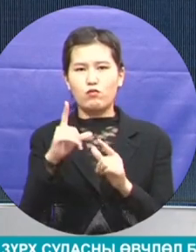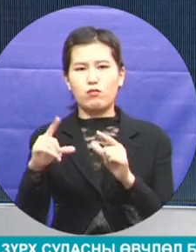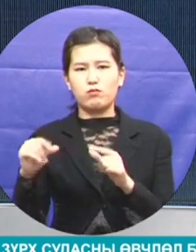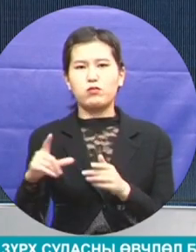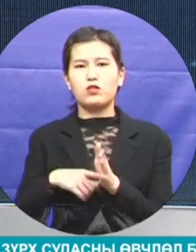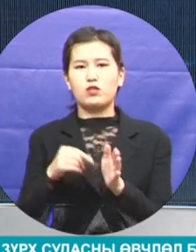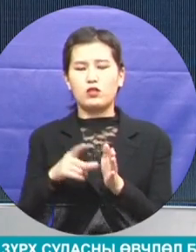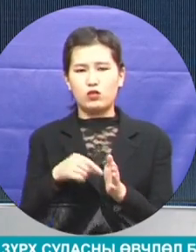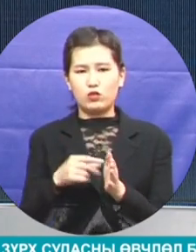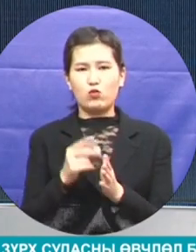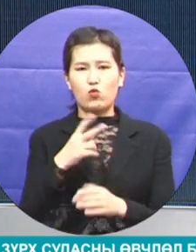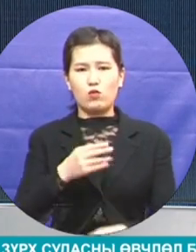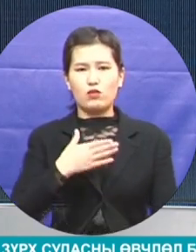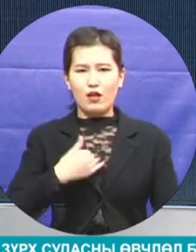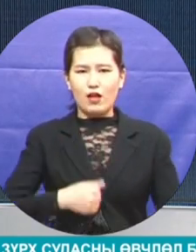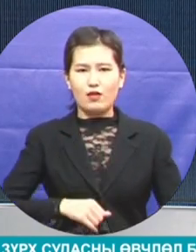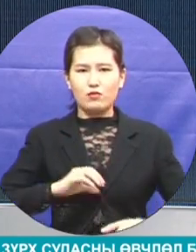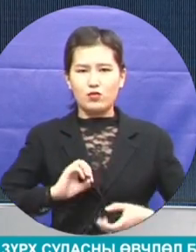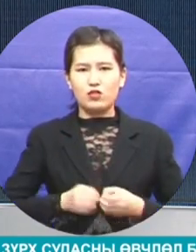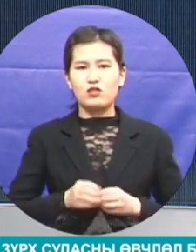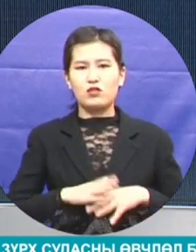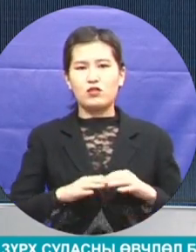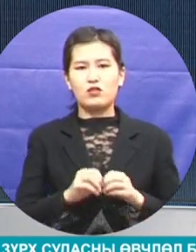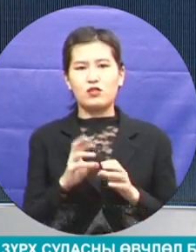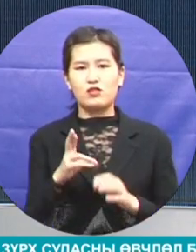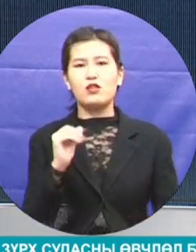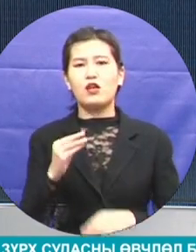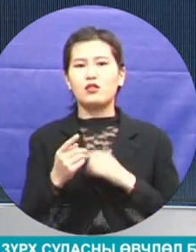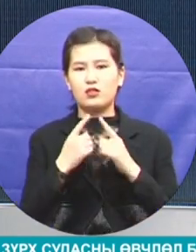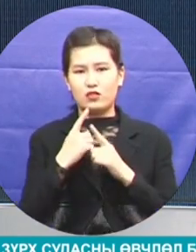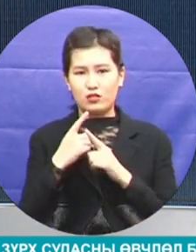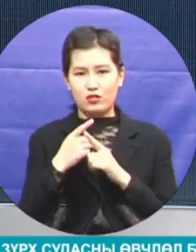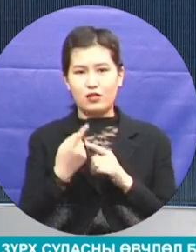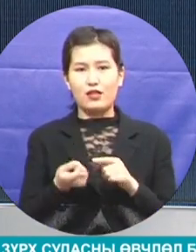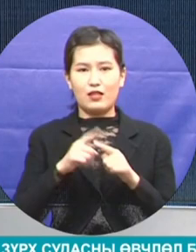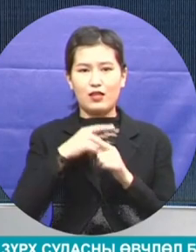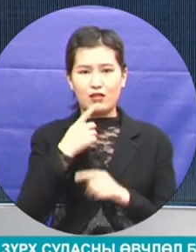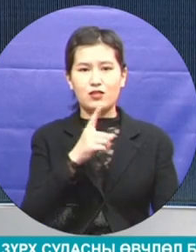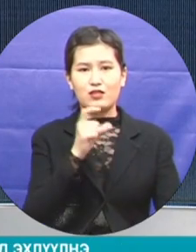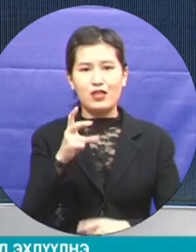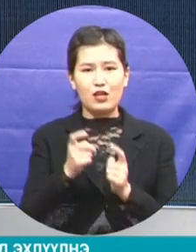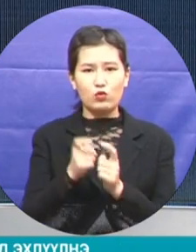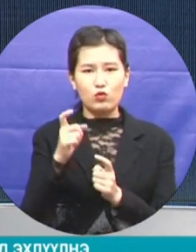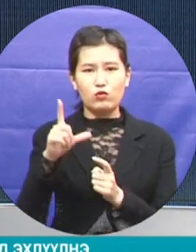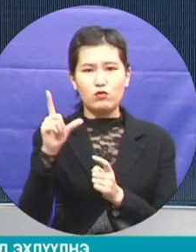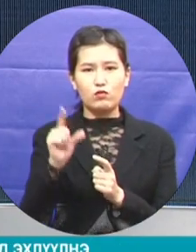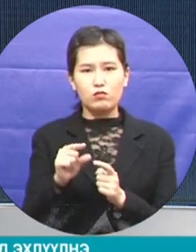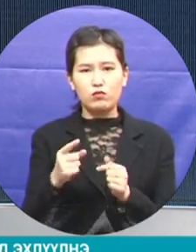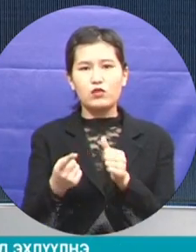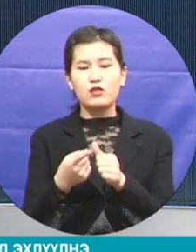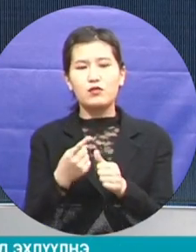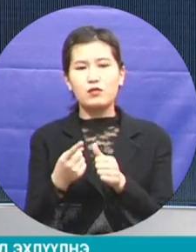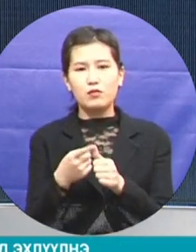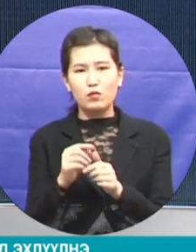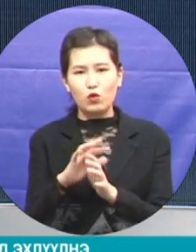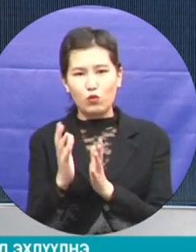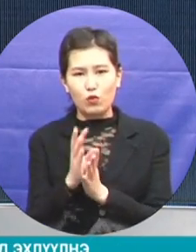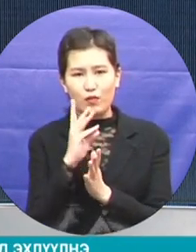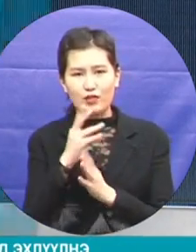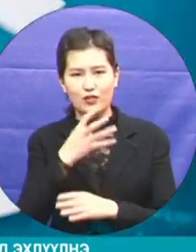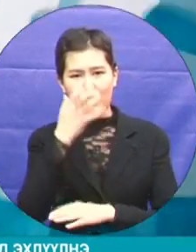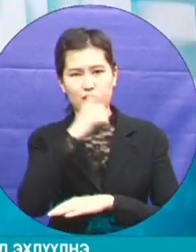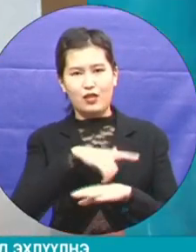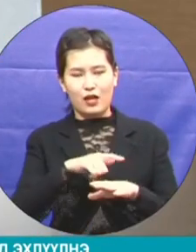асуудлыг бодит үр дүнд хүргэх талаар хэлэлцсэн байна. За эргэн сануулхад зээлийн хүүг бууруулах шаардлагыг засгийн газарт хөргүүлээд